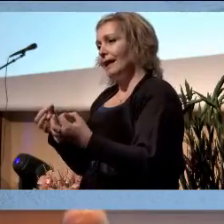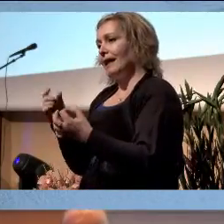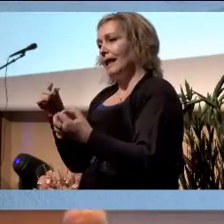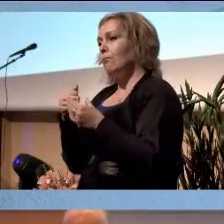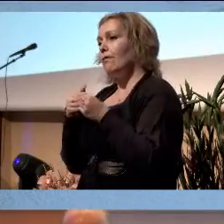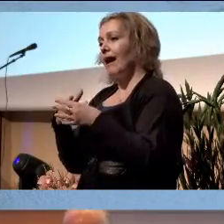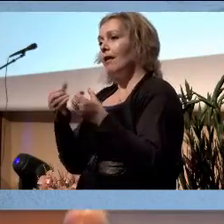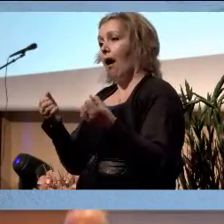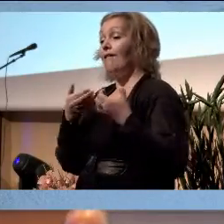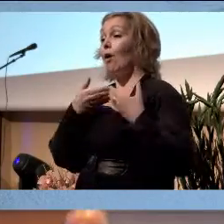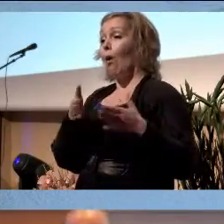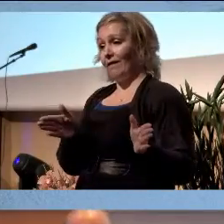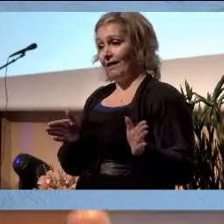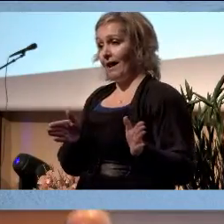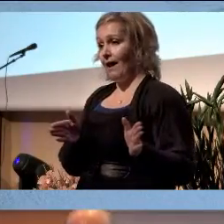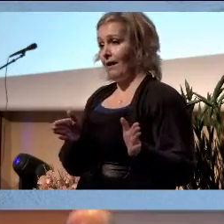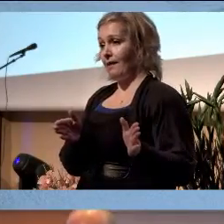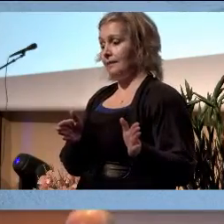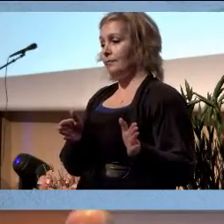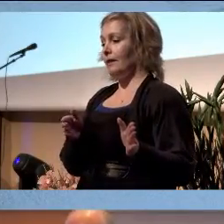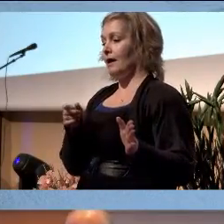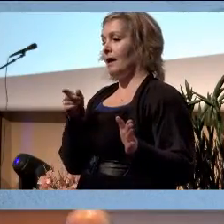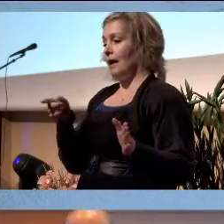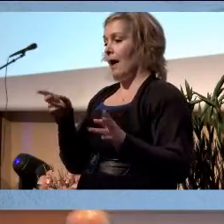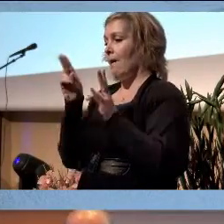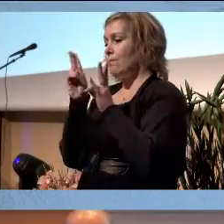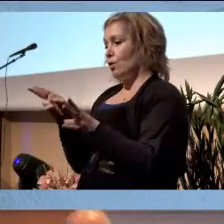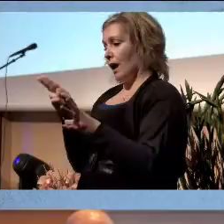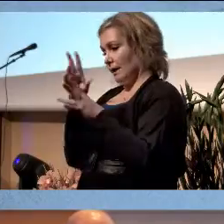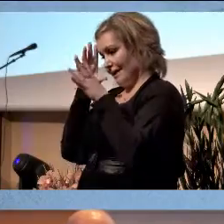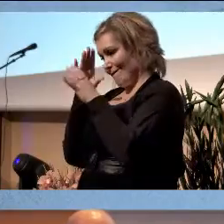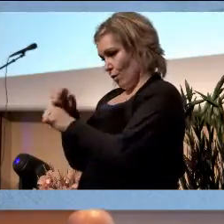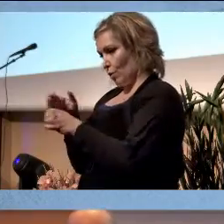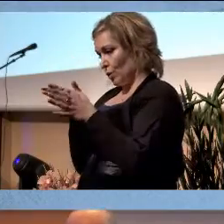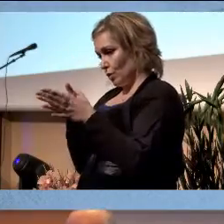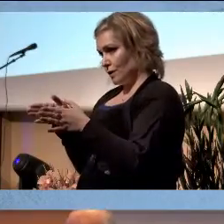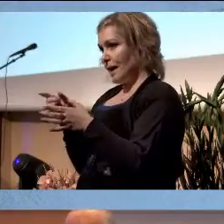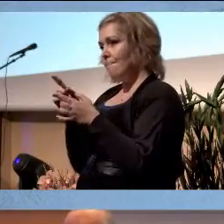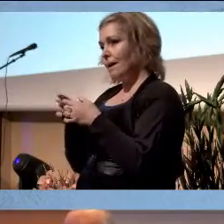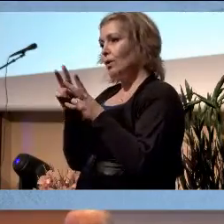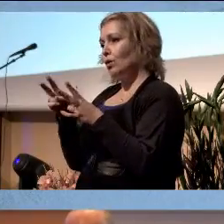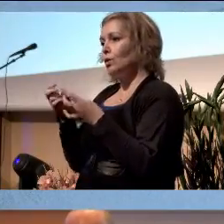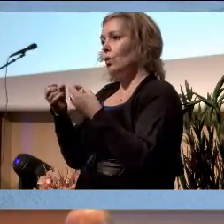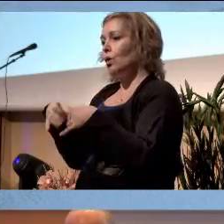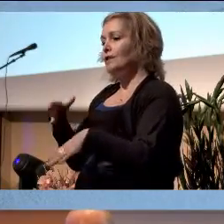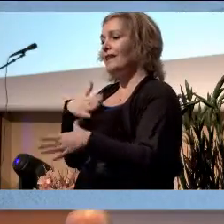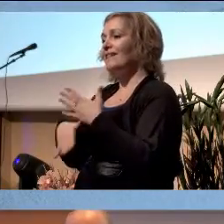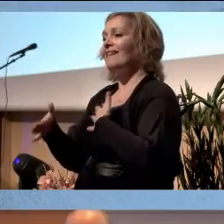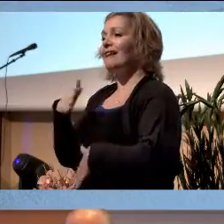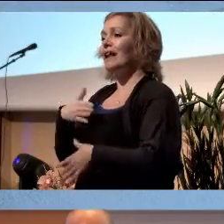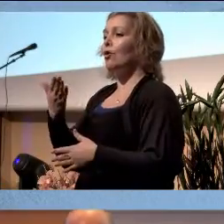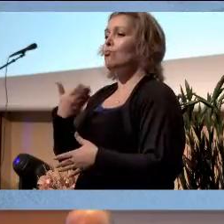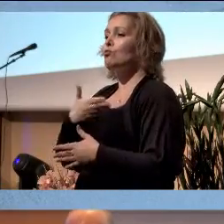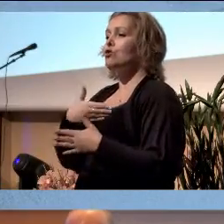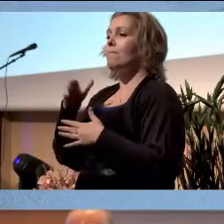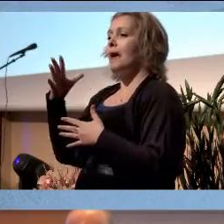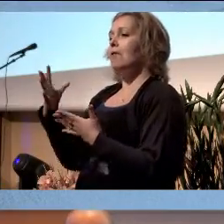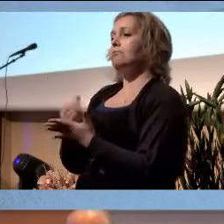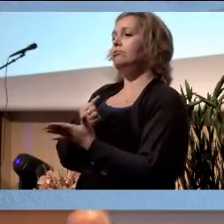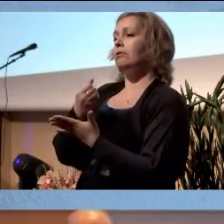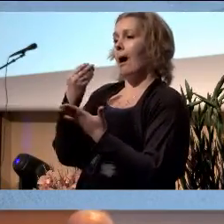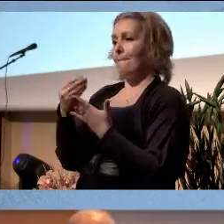på vegne av det offentlige. Det setter brukerne I fokus, men det utløser også frivillighet for mye mer ut av